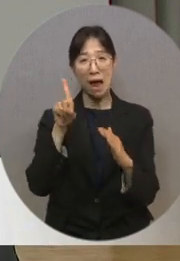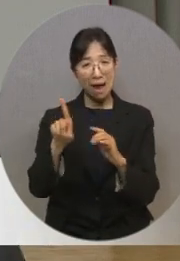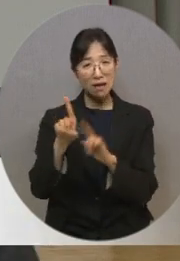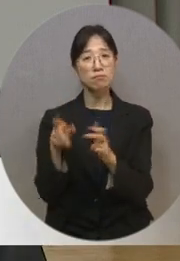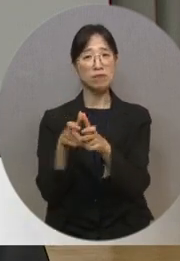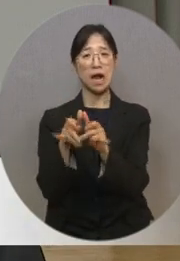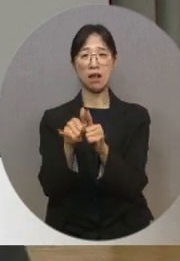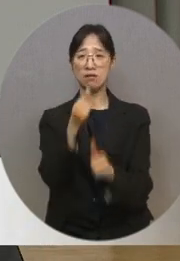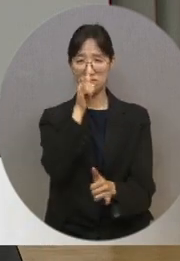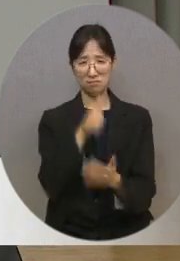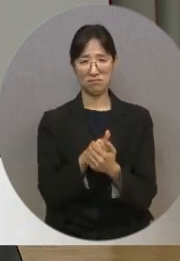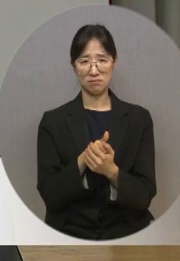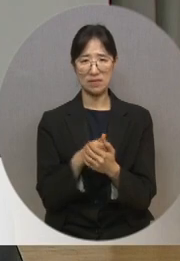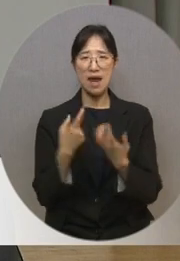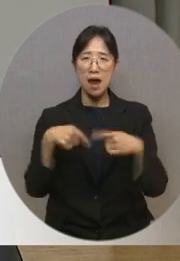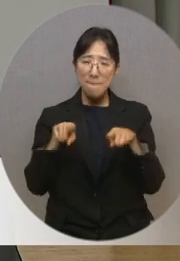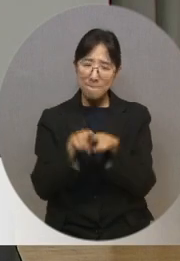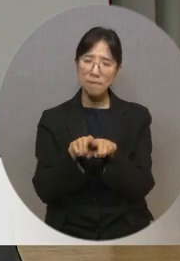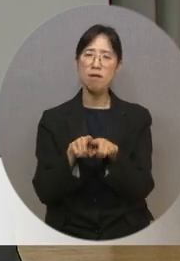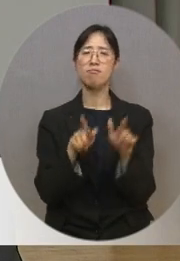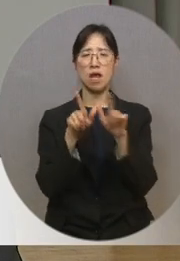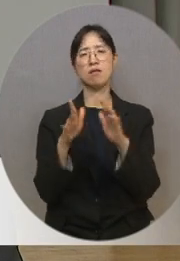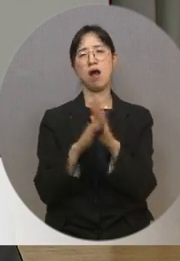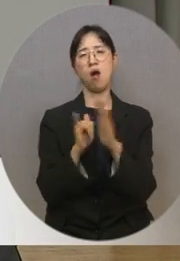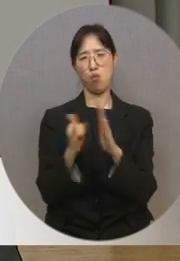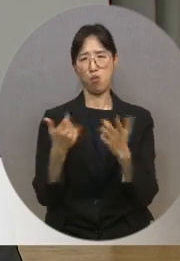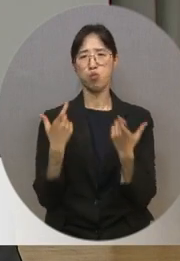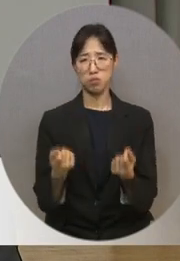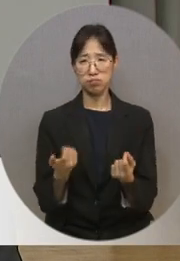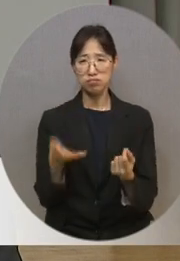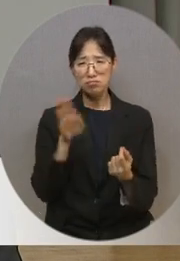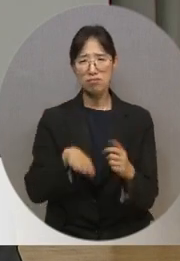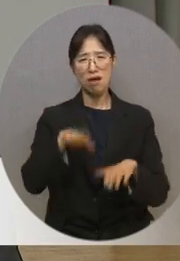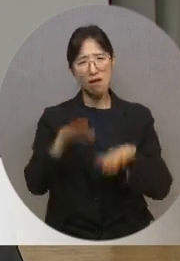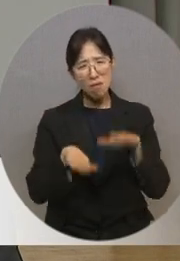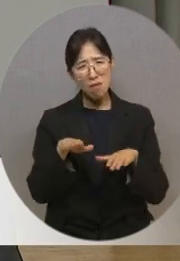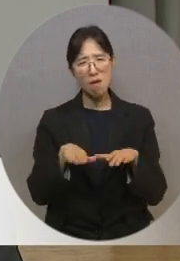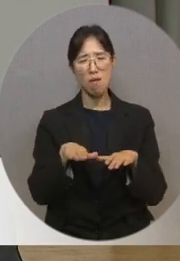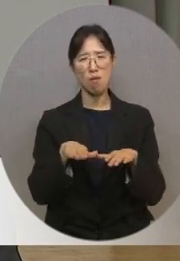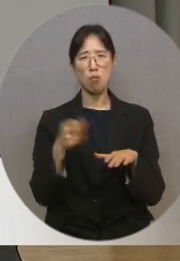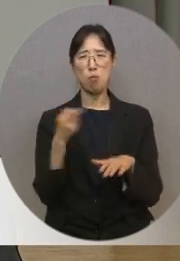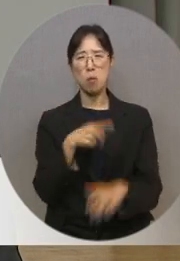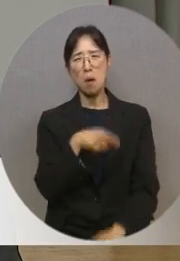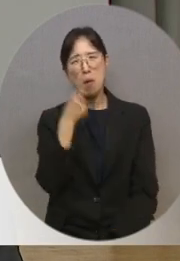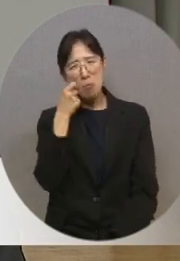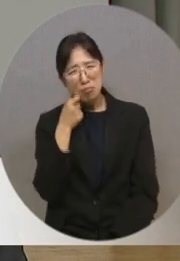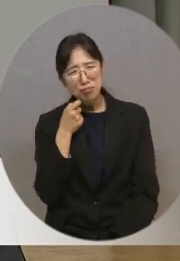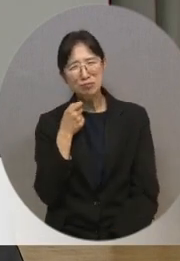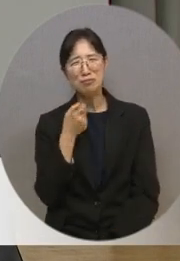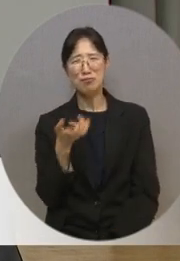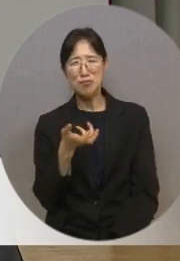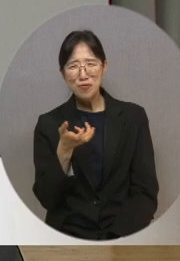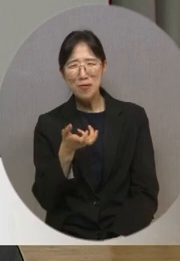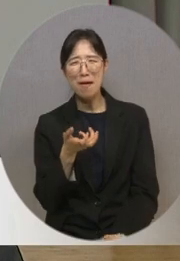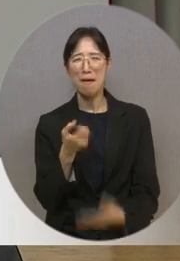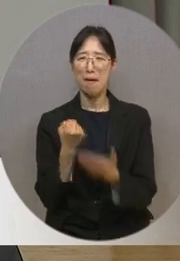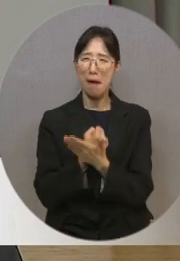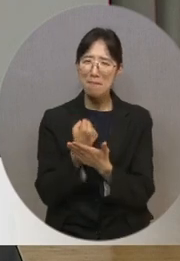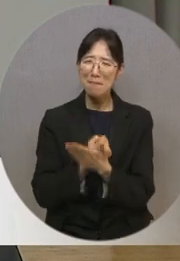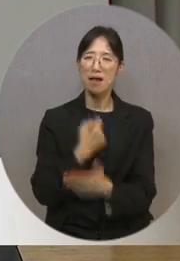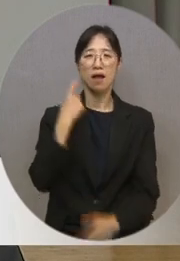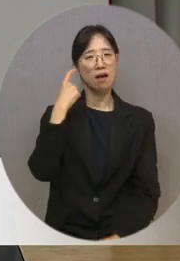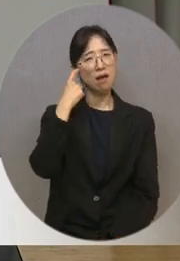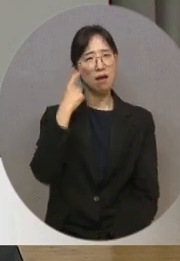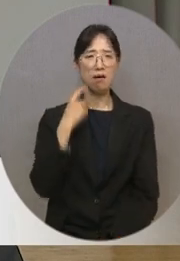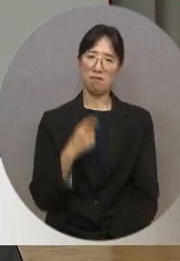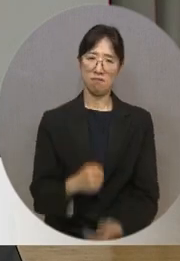있다는 말이죠. 함께 사는 가족인데 왜 이렇게 차별과 안타까운 좀 불쌍한 시선을 주고